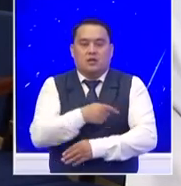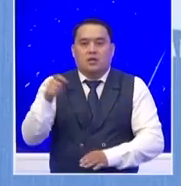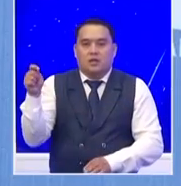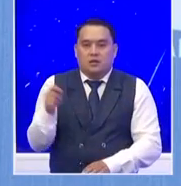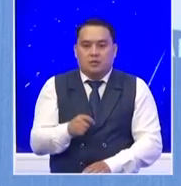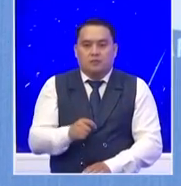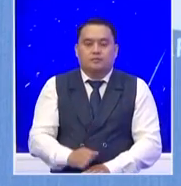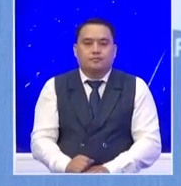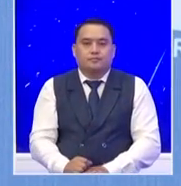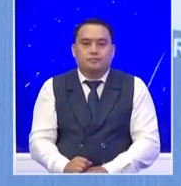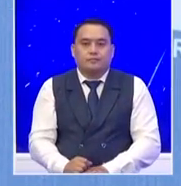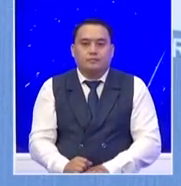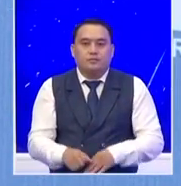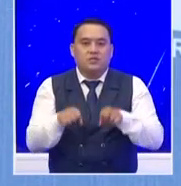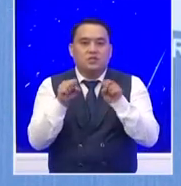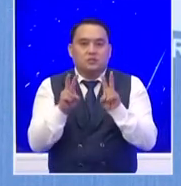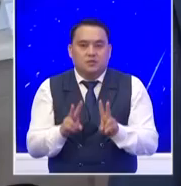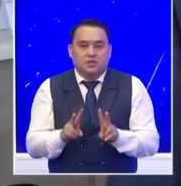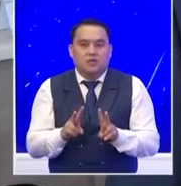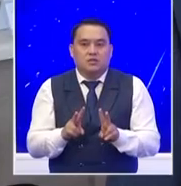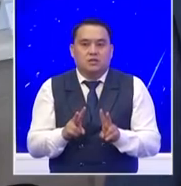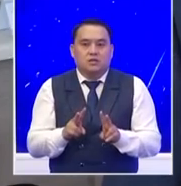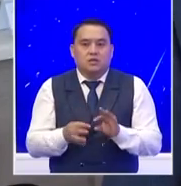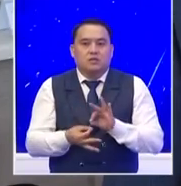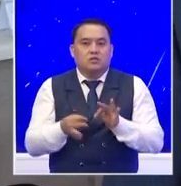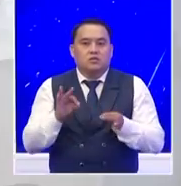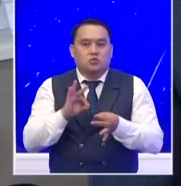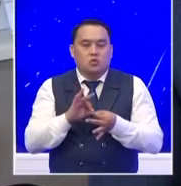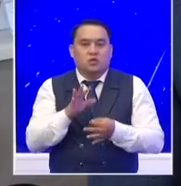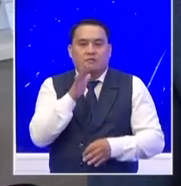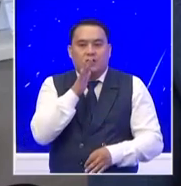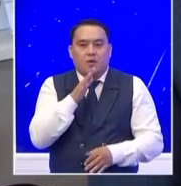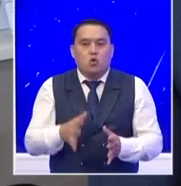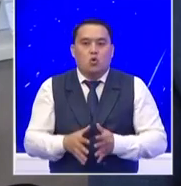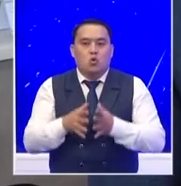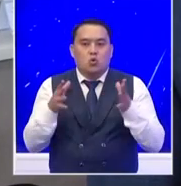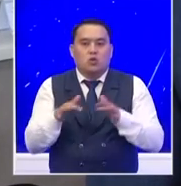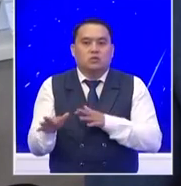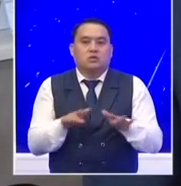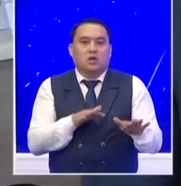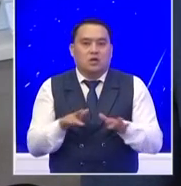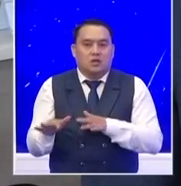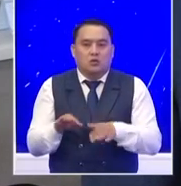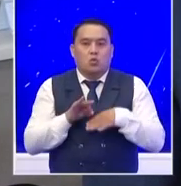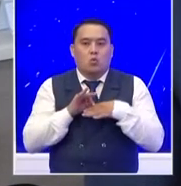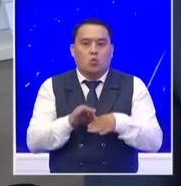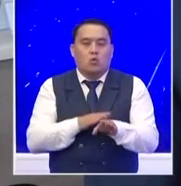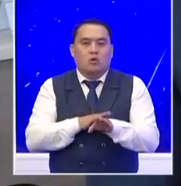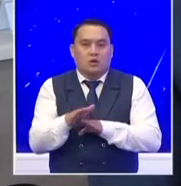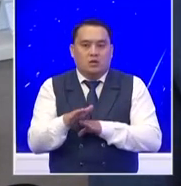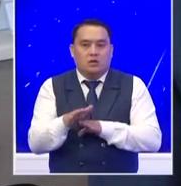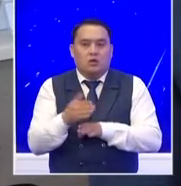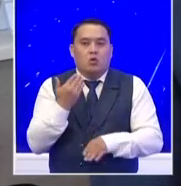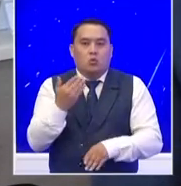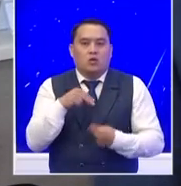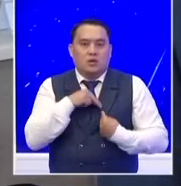тұрмыз. Мамандарымыздың осындай қиын қыстау кездерде үлкен іс-шаралар атқарып жатыр. Сол себепті